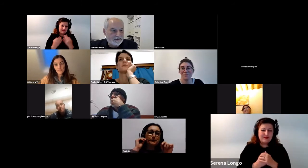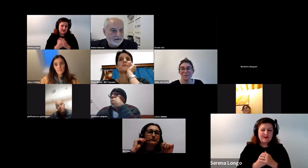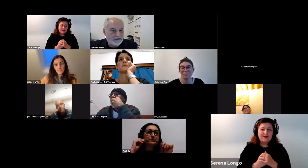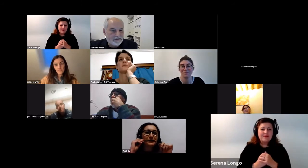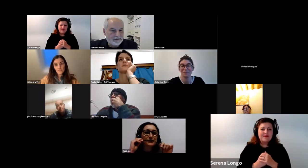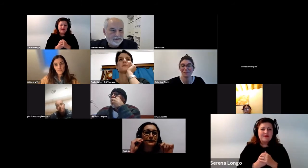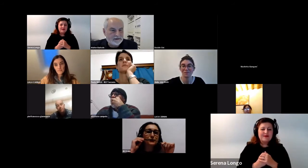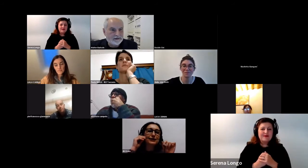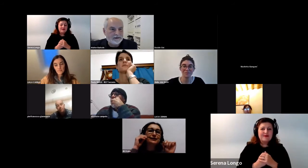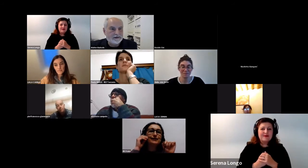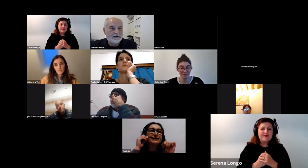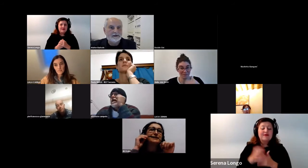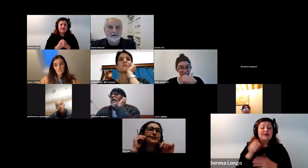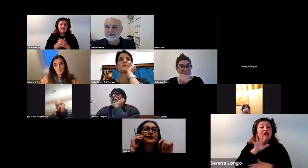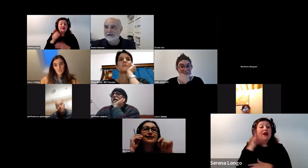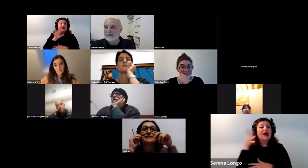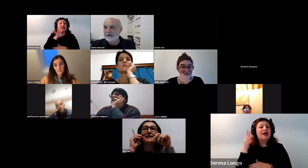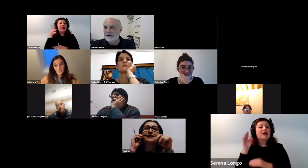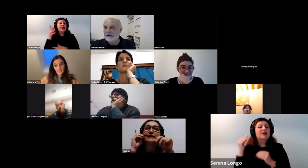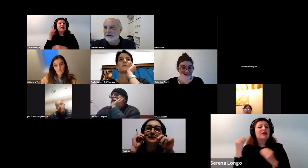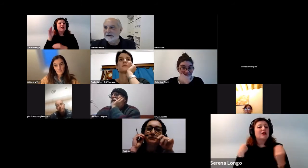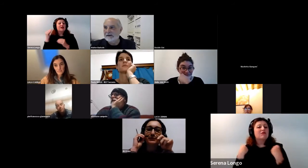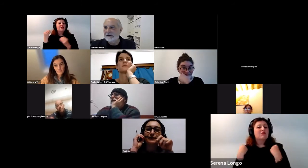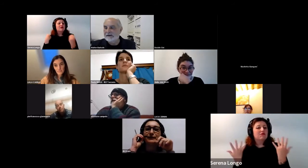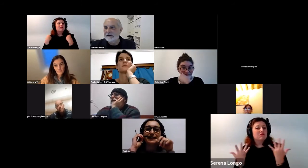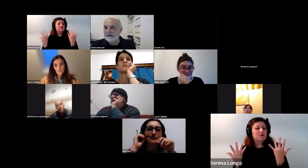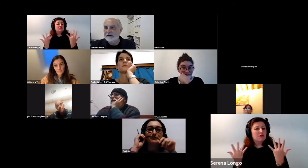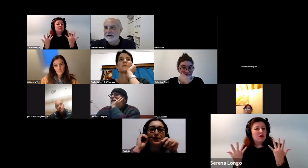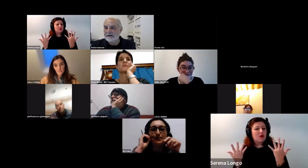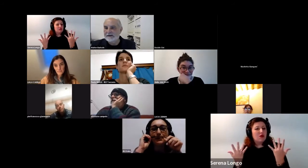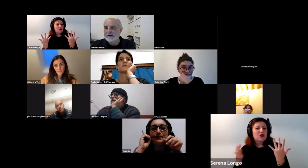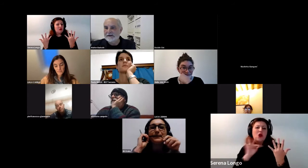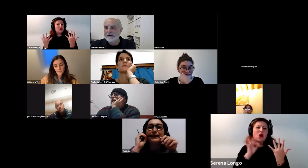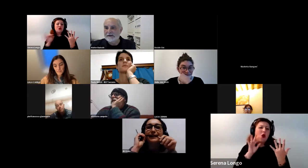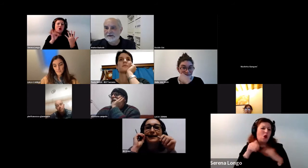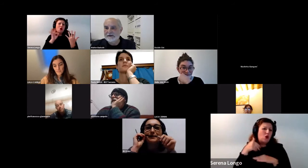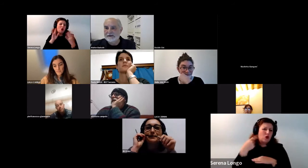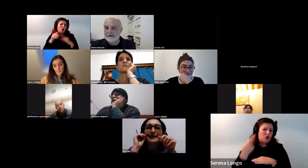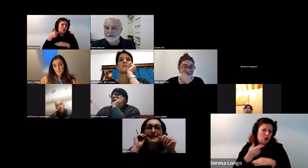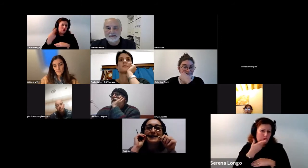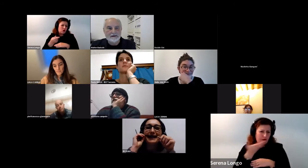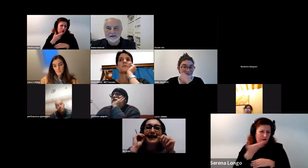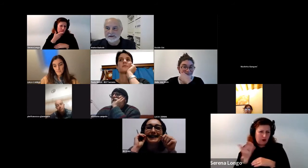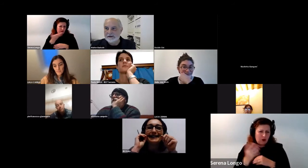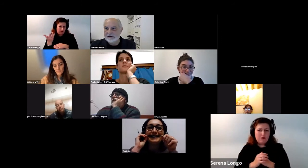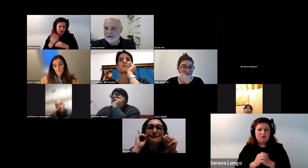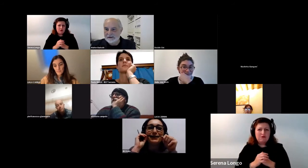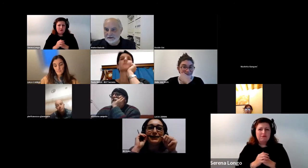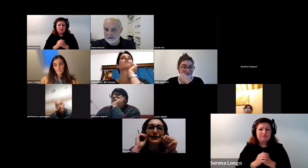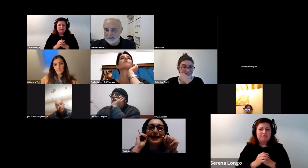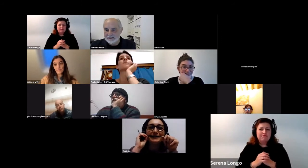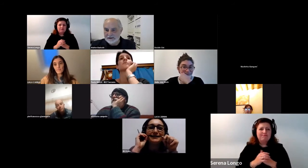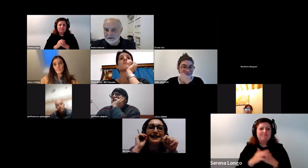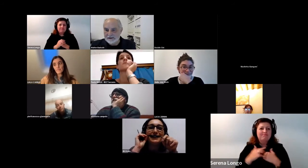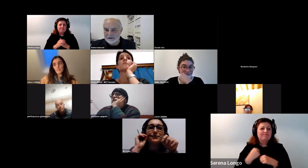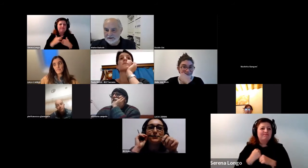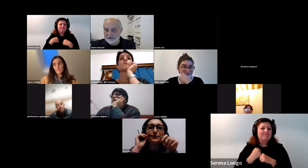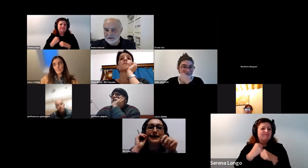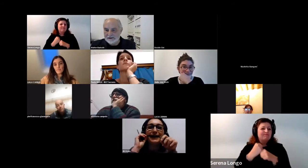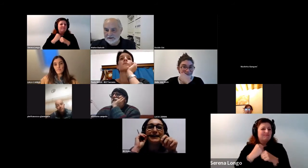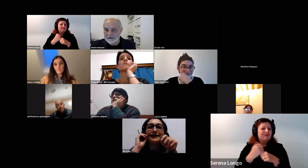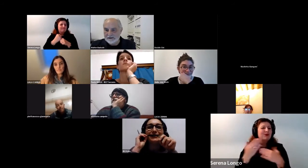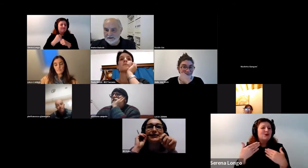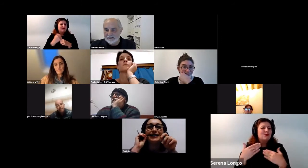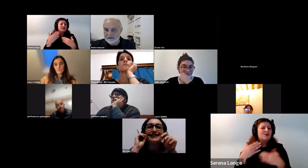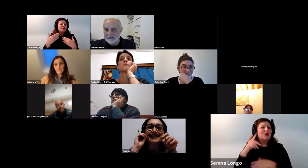Io, se non ci sono altre domande, se ne avete, ne potete fare anche dopo. Passerei la parola a